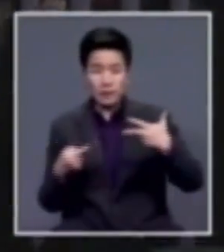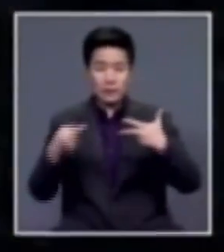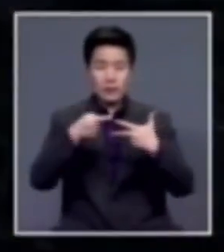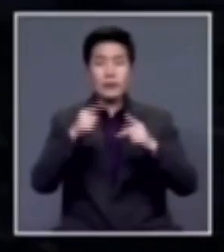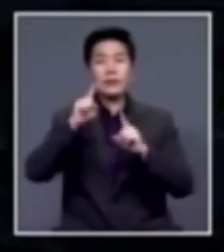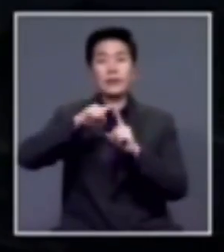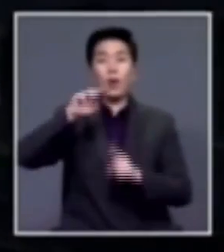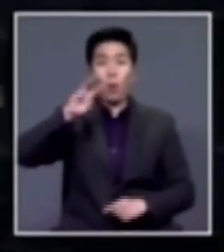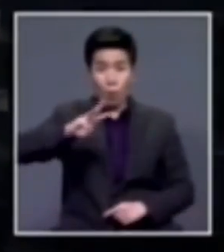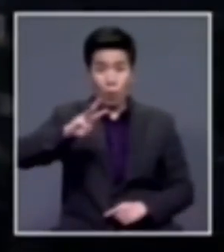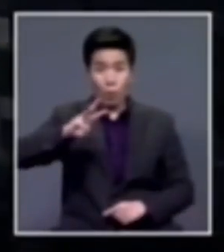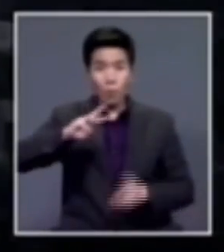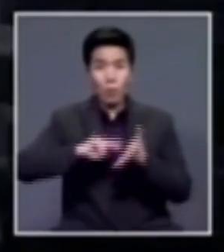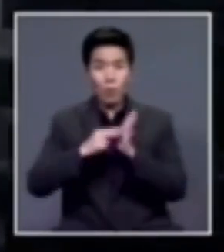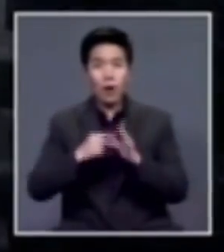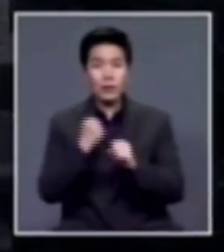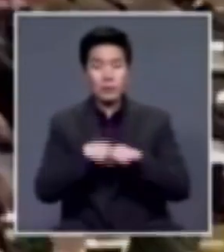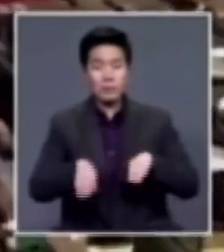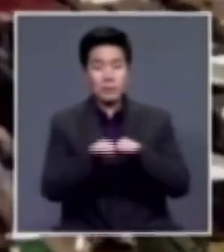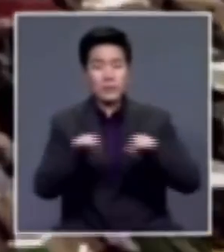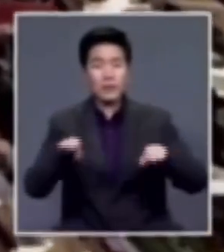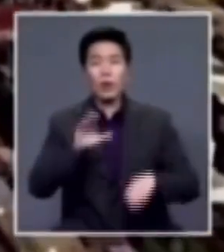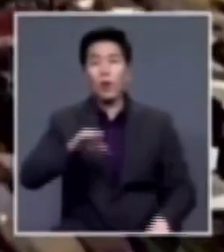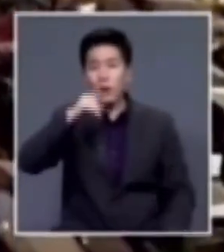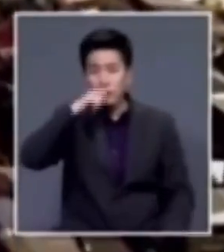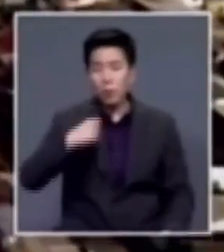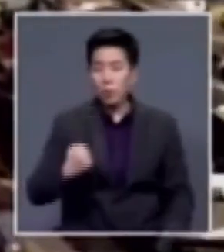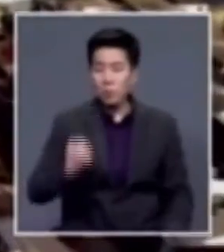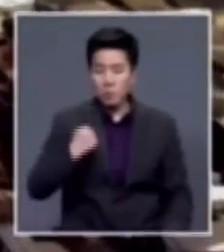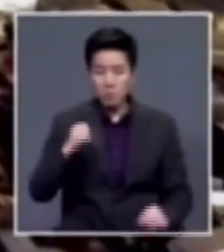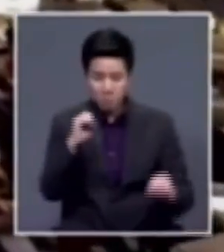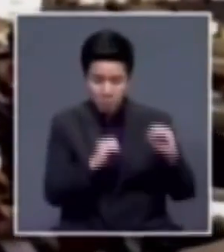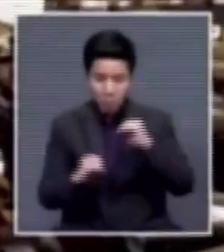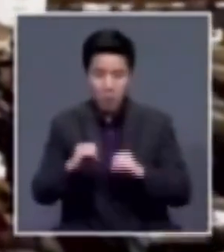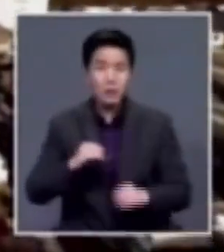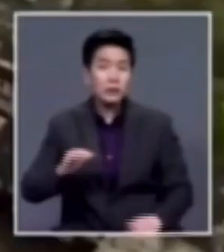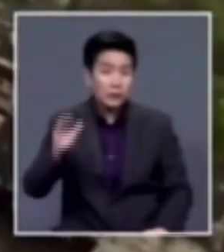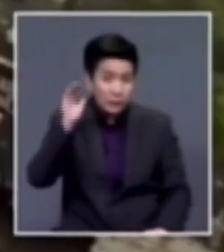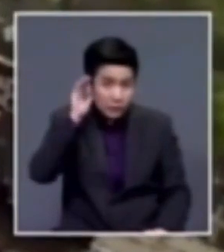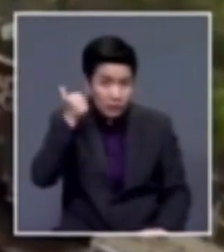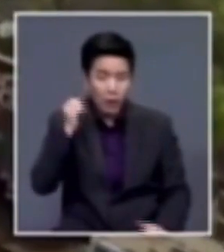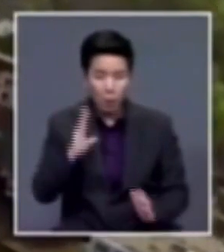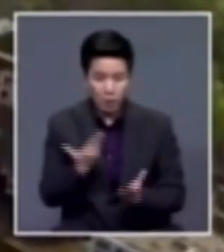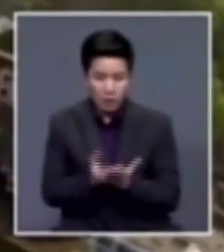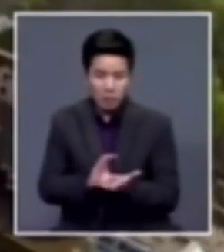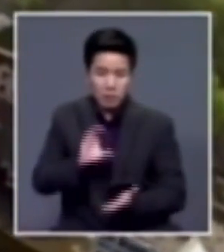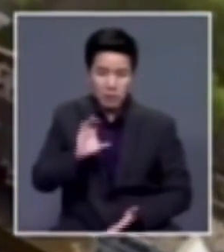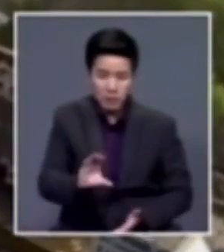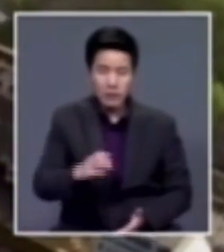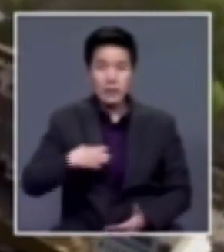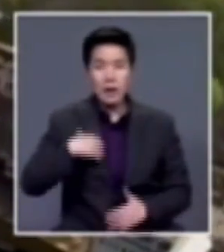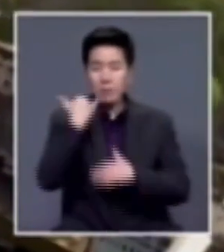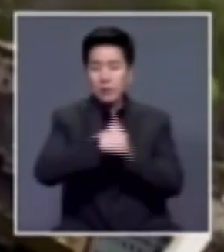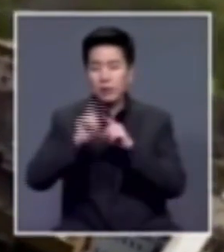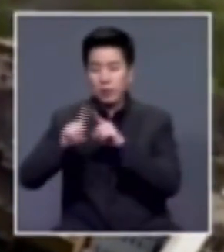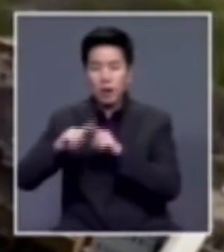6นะครับก็เป็นผลมาจากการรักษาเสถียรภาพของประเทศความมั่นคงปลอดภัยเป็นที่ไว้เชื่อใจของนักลงทุนรัฐบาลต่างประเท